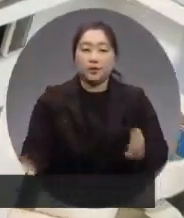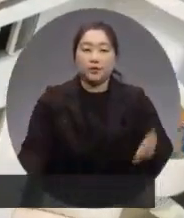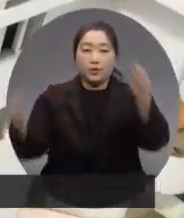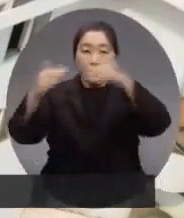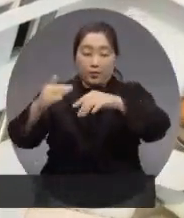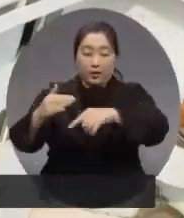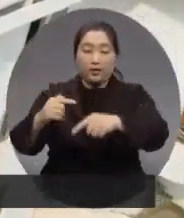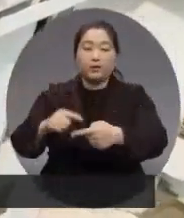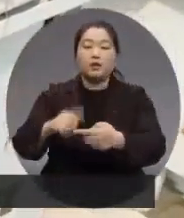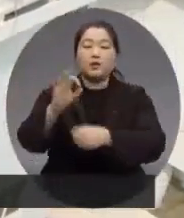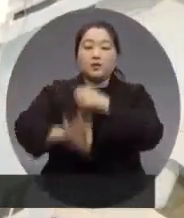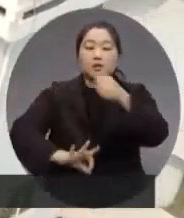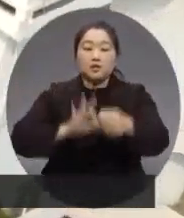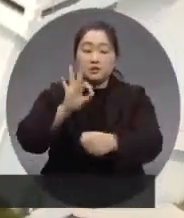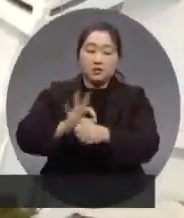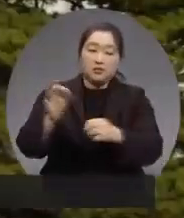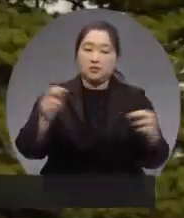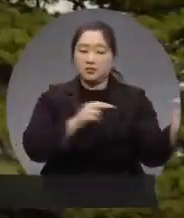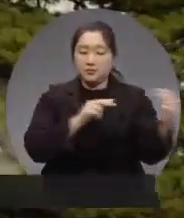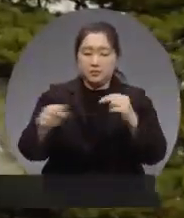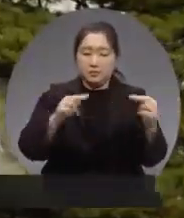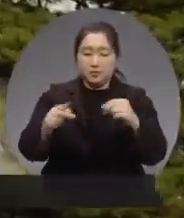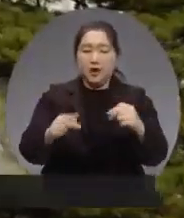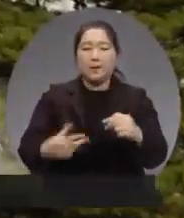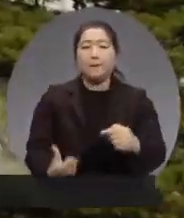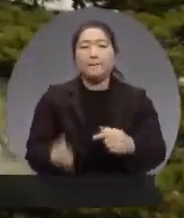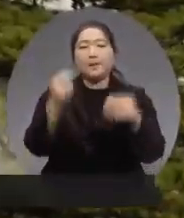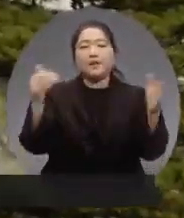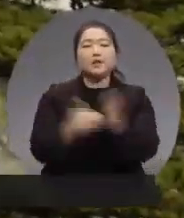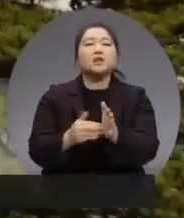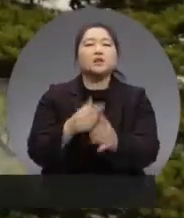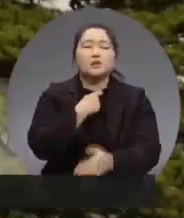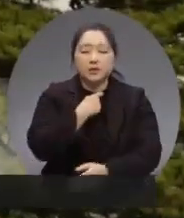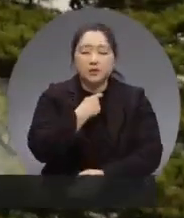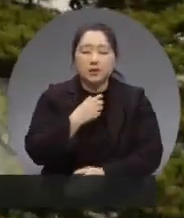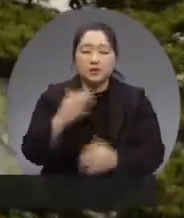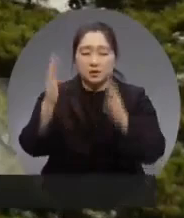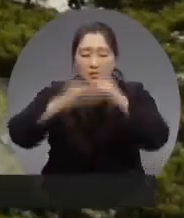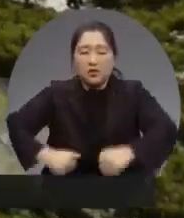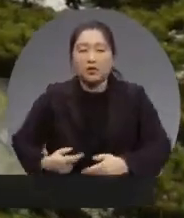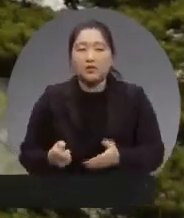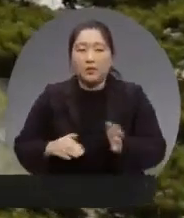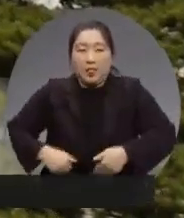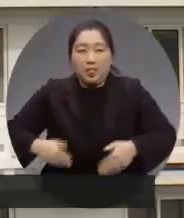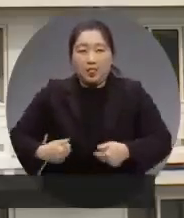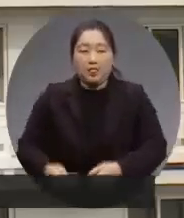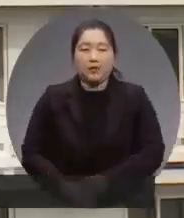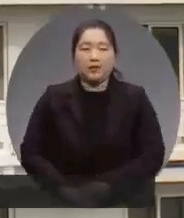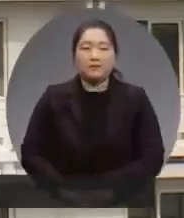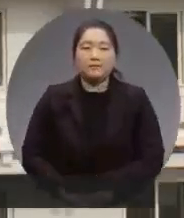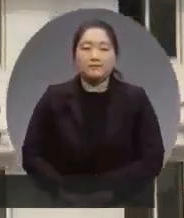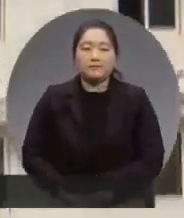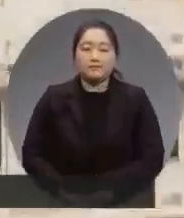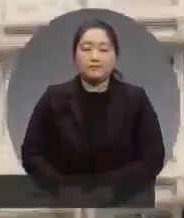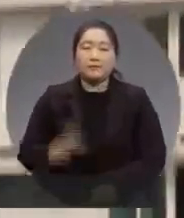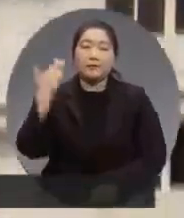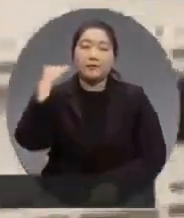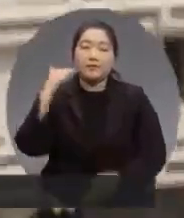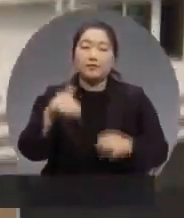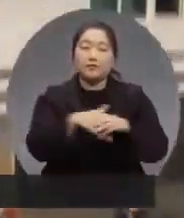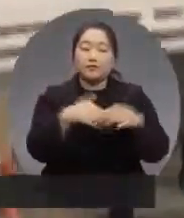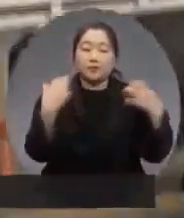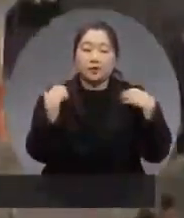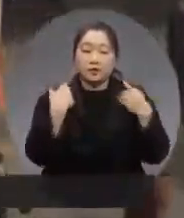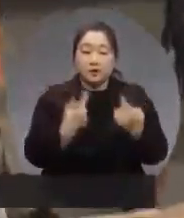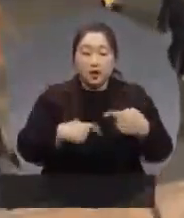놓고 10년간 이어진 논란을 빨리 끝내야 한다며 철거를 서두르고 있습니다. 최근 문화재청과